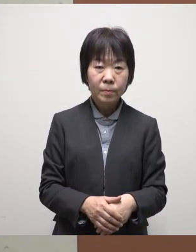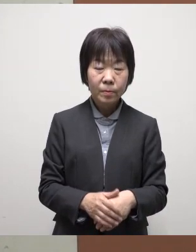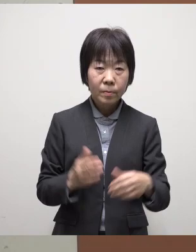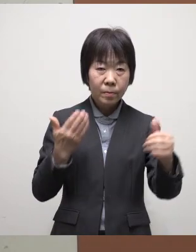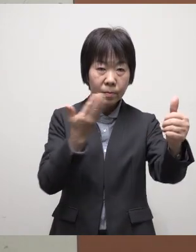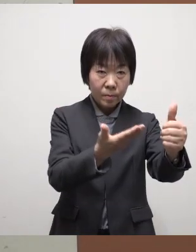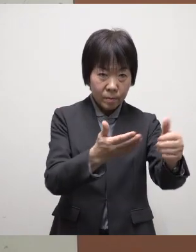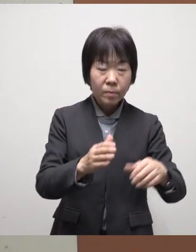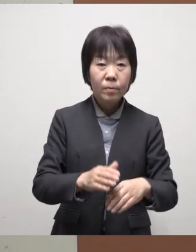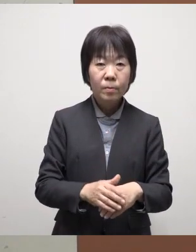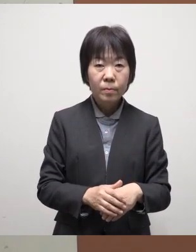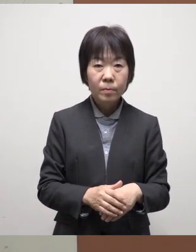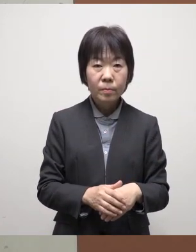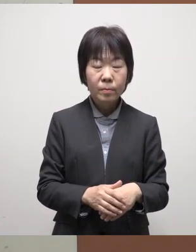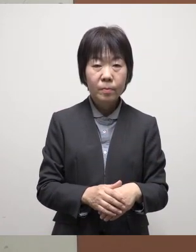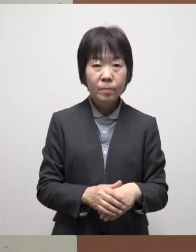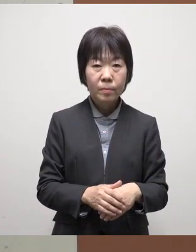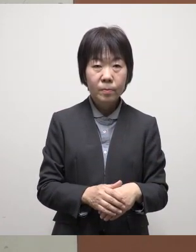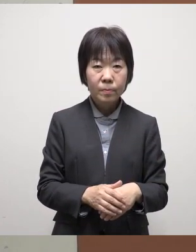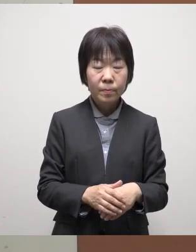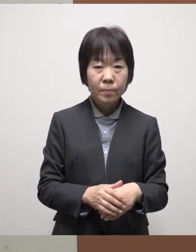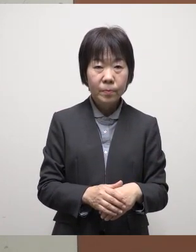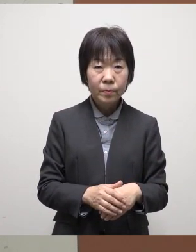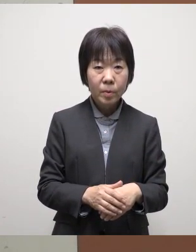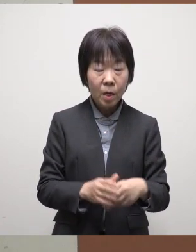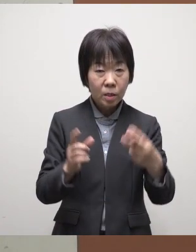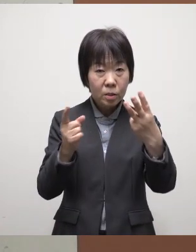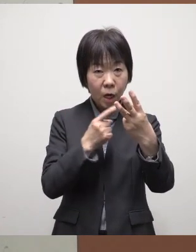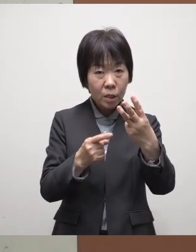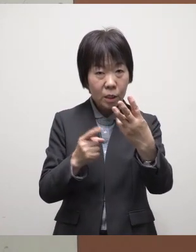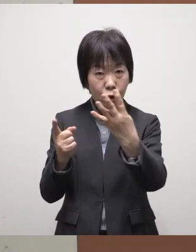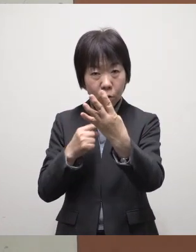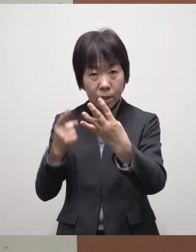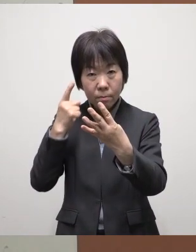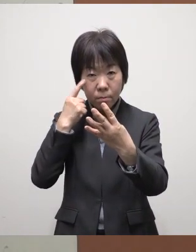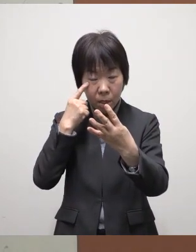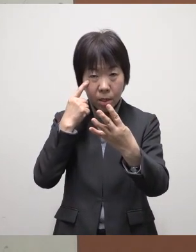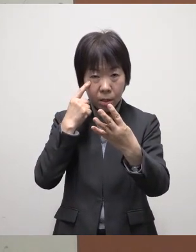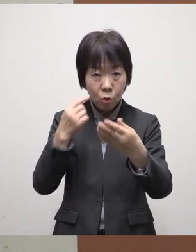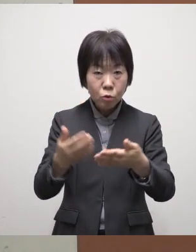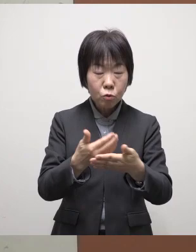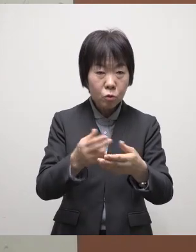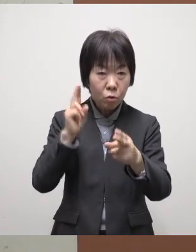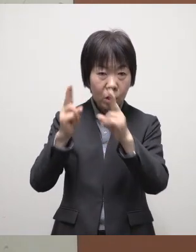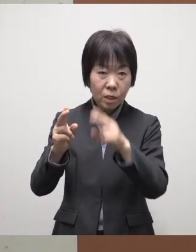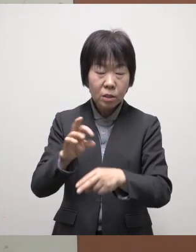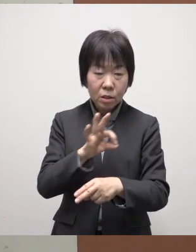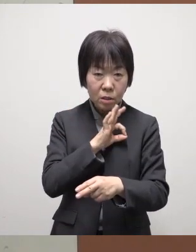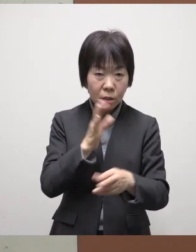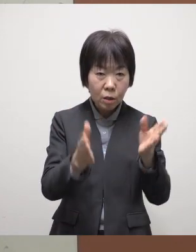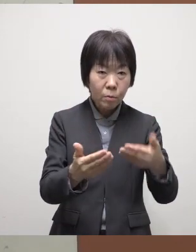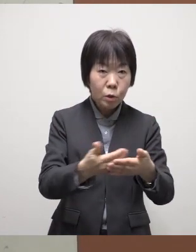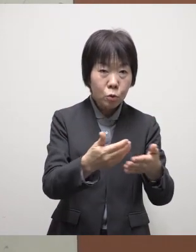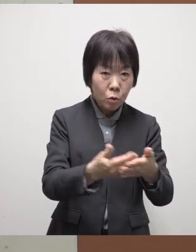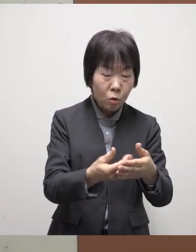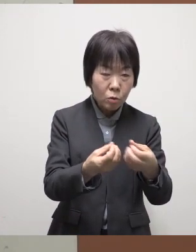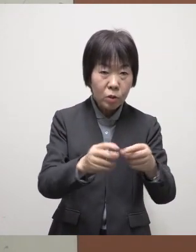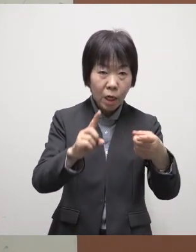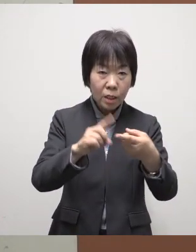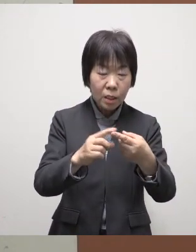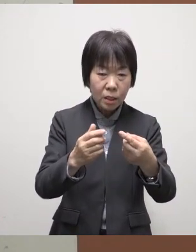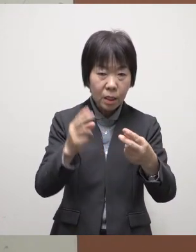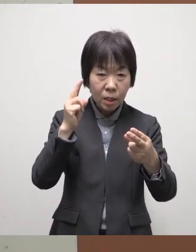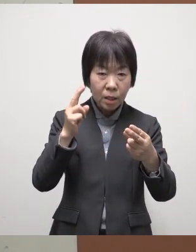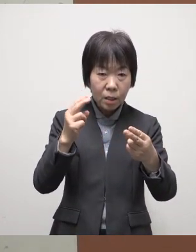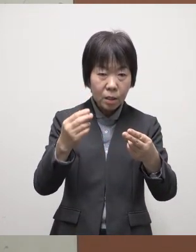せません民友の水のでハイあの3連目で4 a メロこの職業会社員サービス業なんですか具体的に凝ったと目先